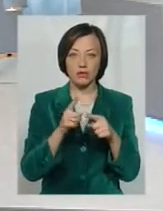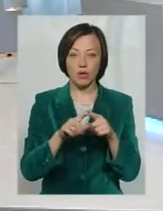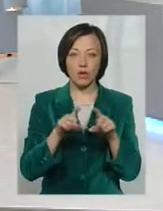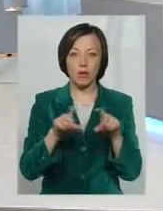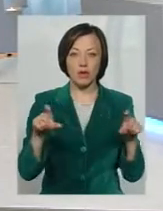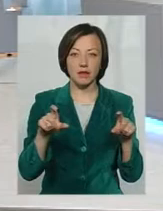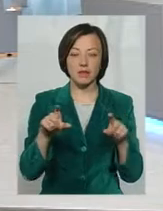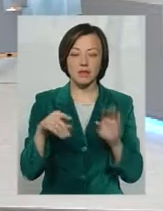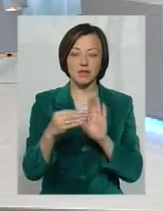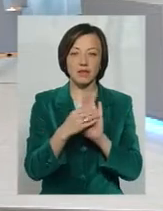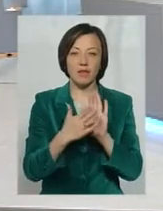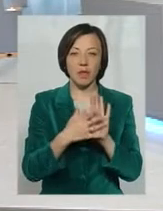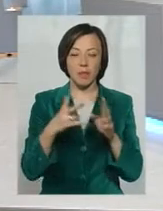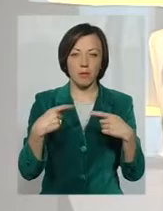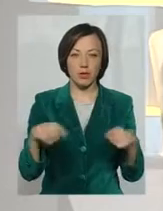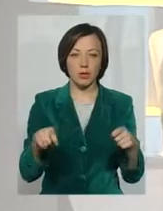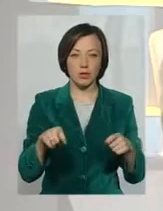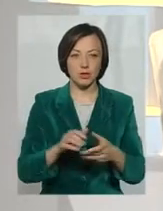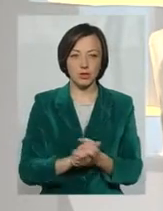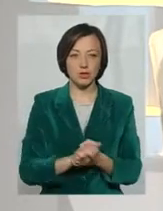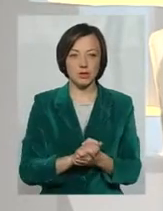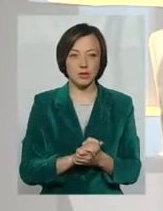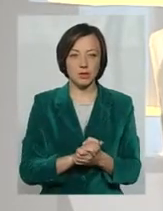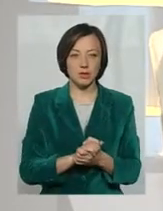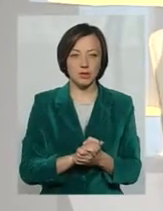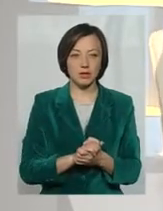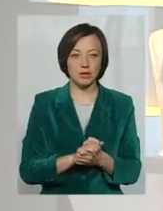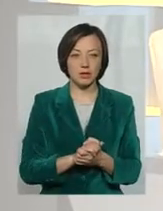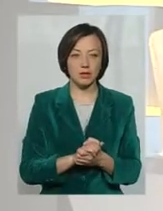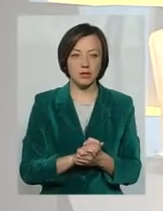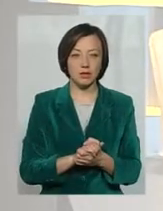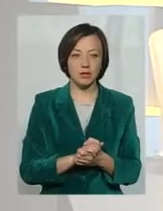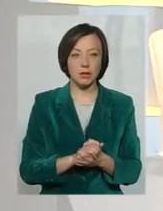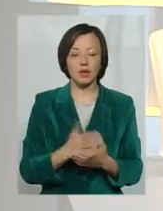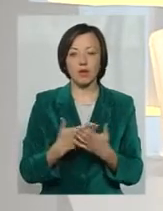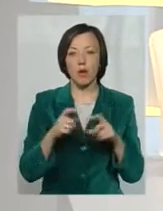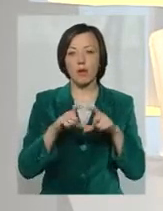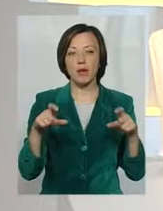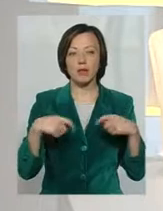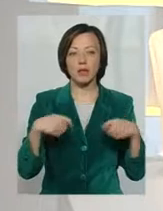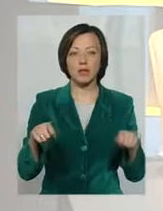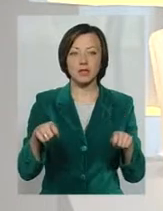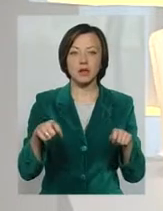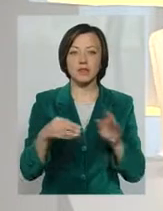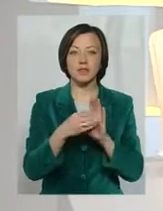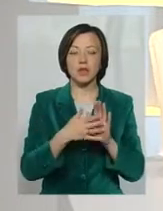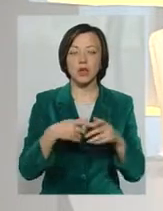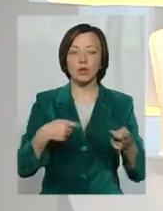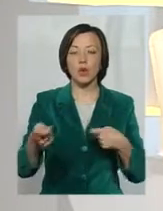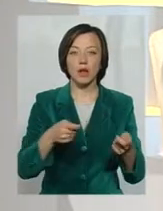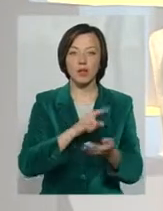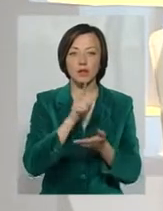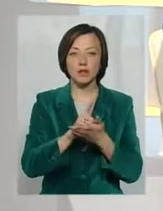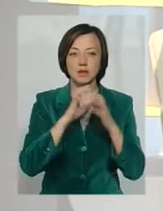який виставляється? Чи є такий нюанс, що об'єкт, якщо продається, виставляється на торги, обов'язково має